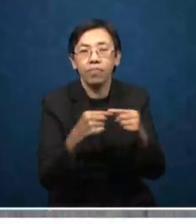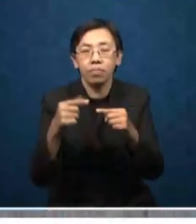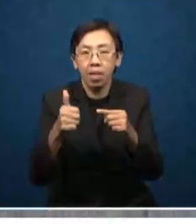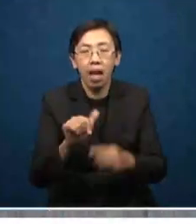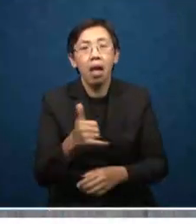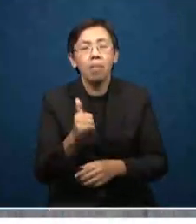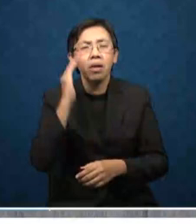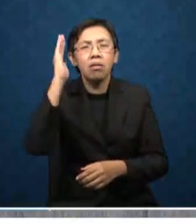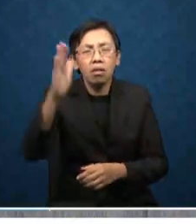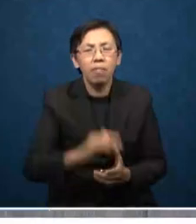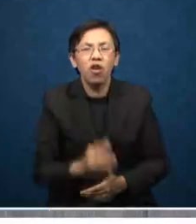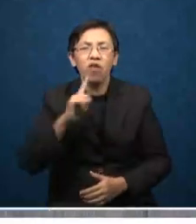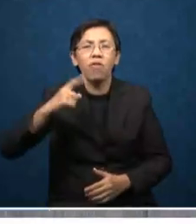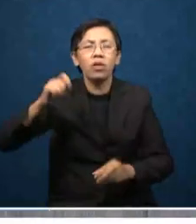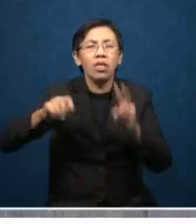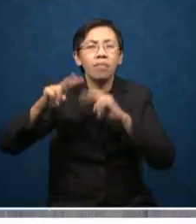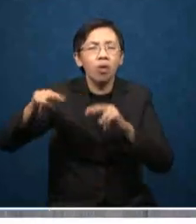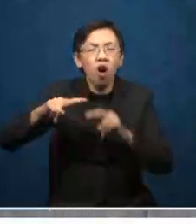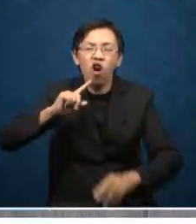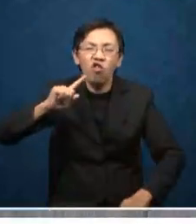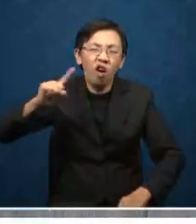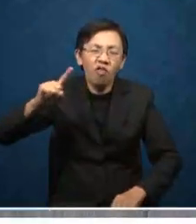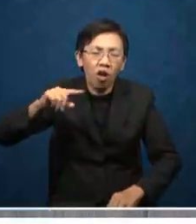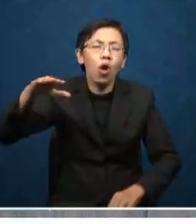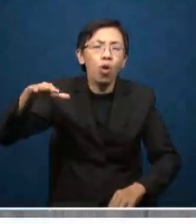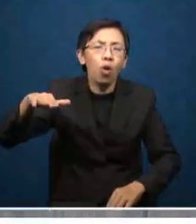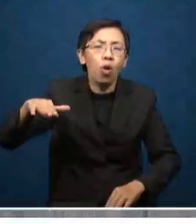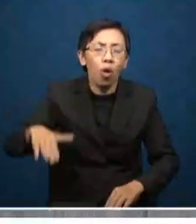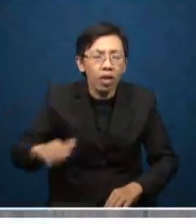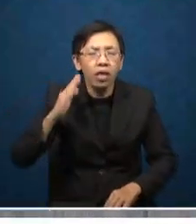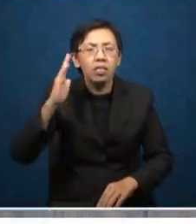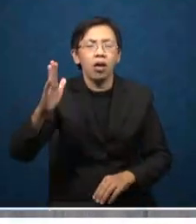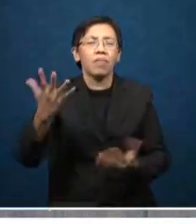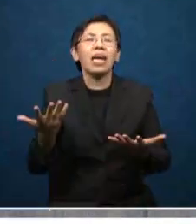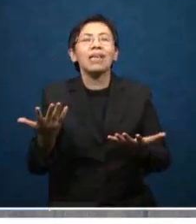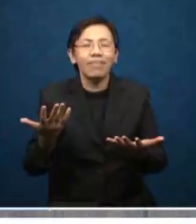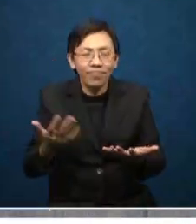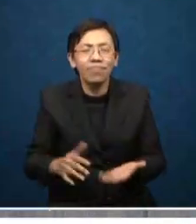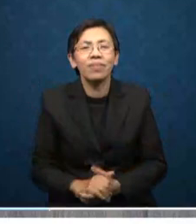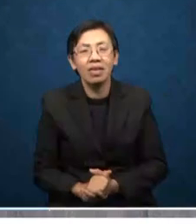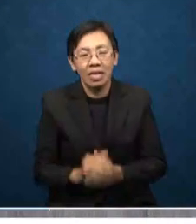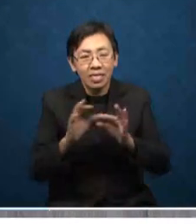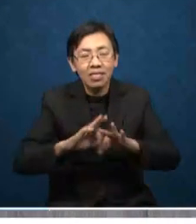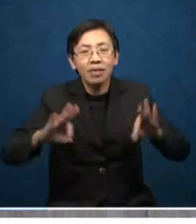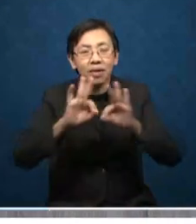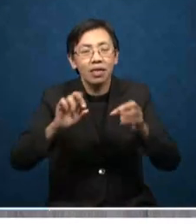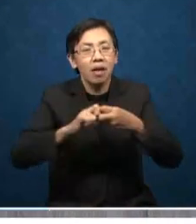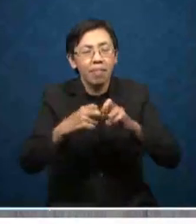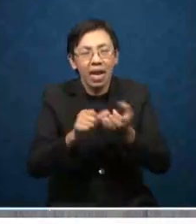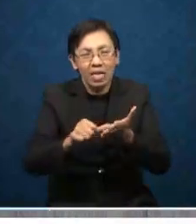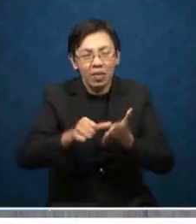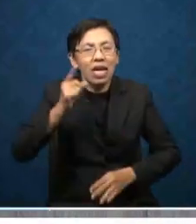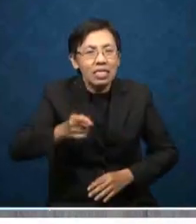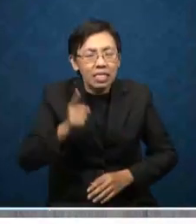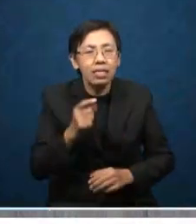อาจจะทำให้คดีมาสู่ศาลปกครองลดน้อยลงไปอีกก็ได้ท่านจะได้ทำคดีที่สำคัญๆเป็นปัญหาที่ต้องแก้ไข